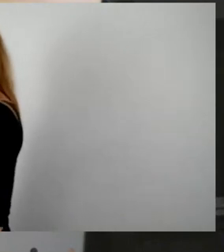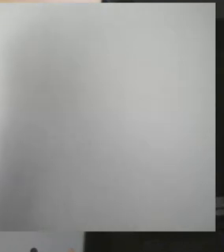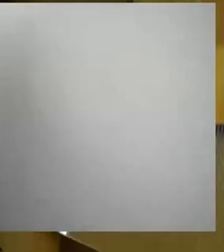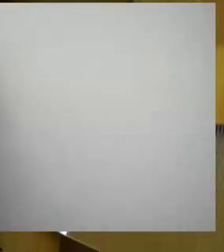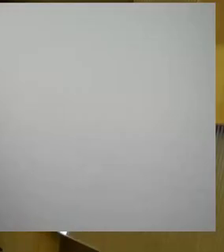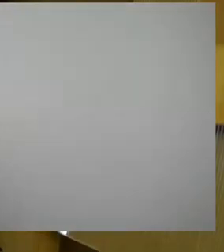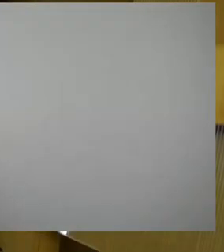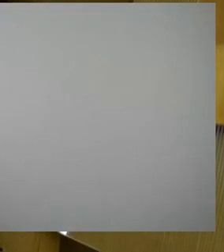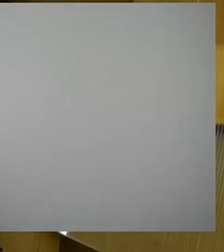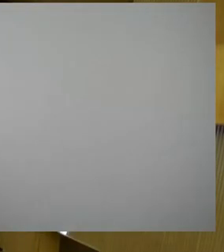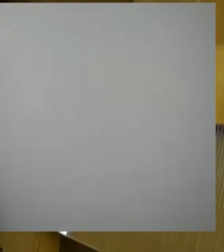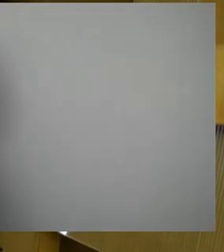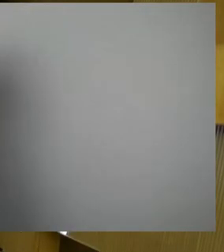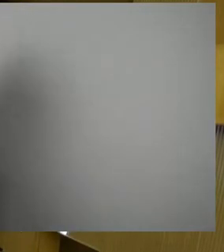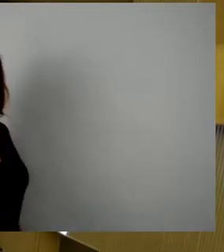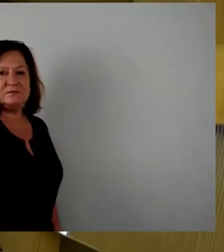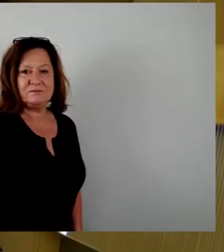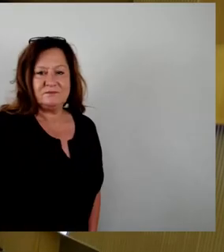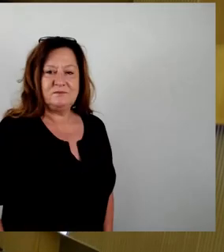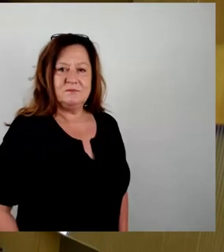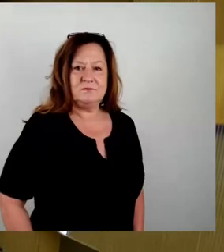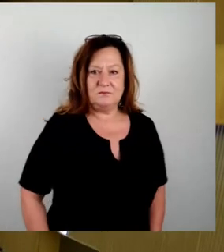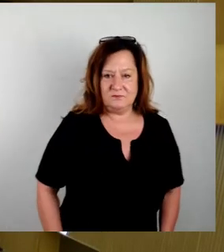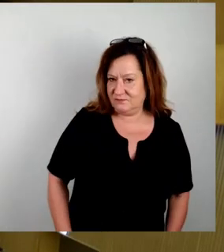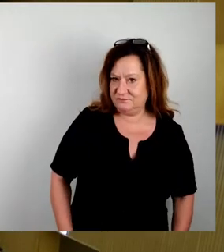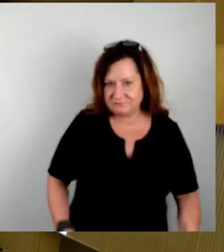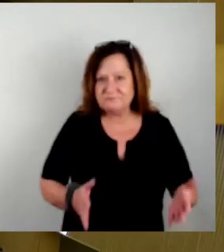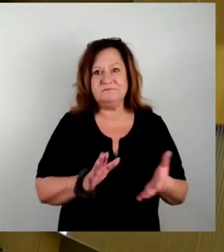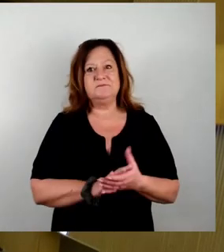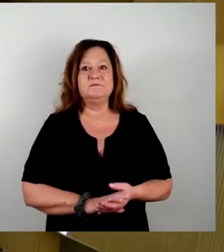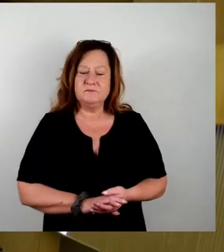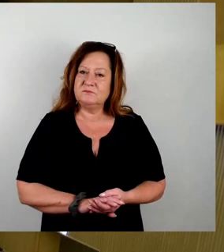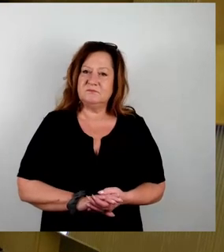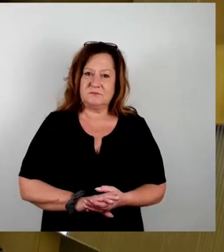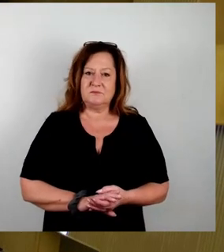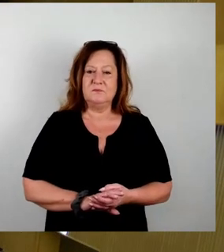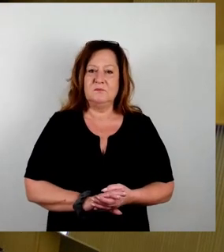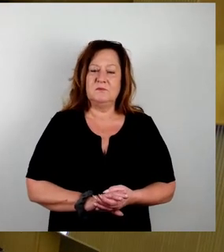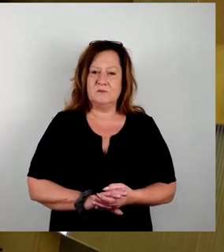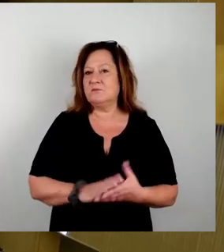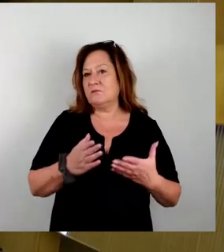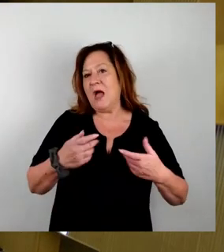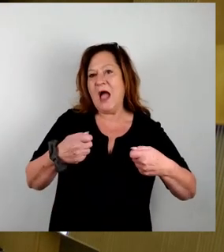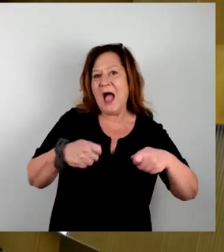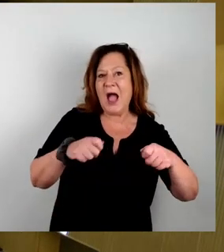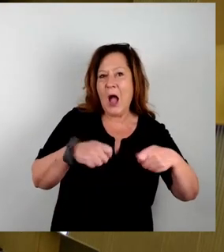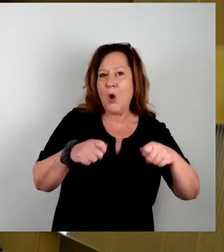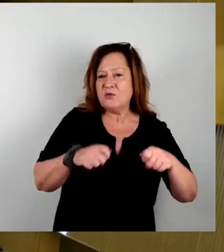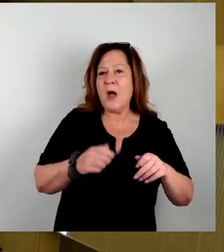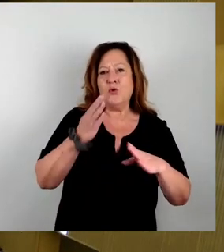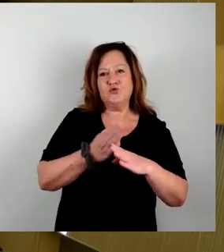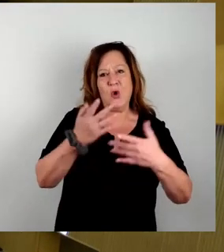Kühn. Ja, sehr geehrter Herr Hofmann, für den Grund auf den Ausbau wurde eine Vorplanung erstellt,